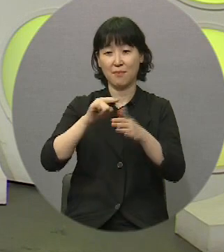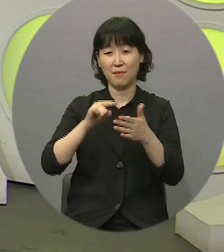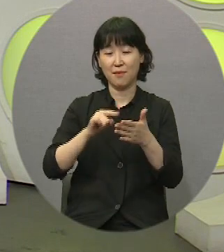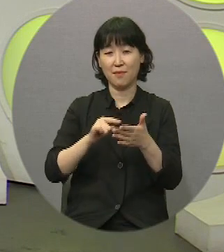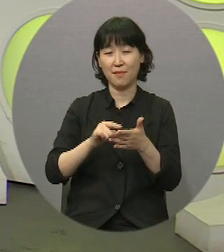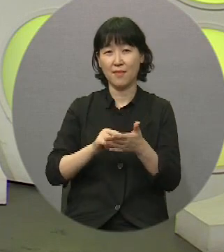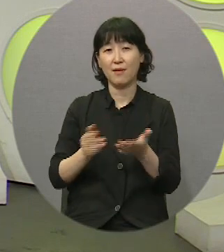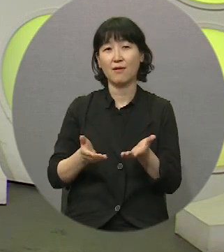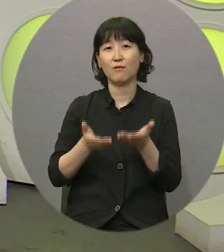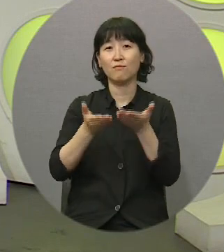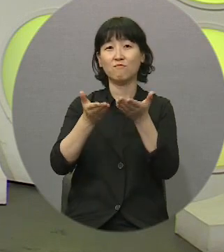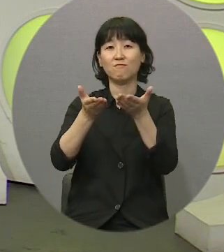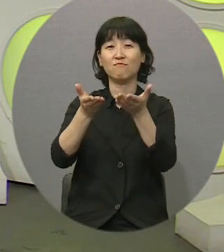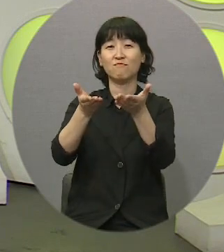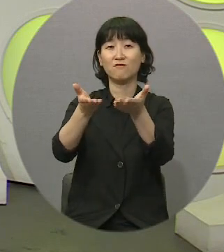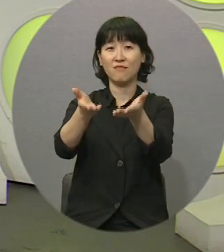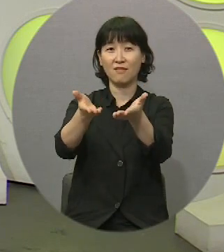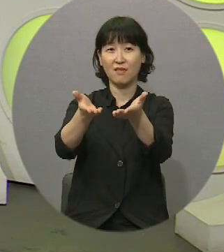망쳤더니